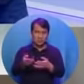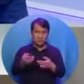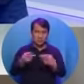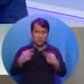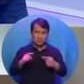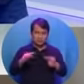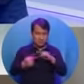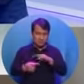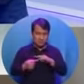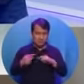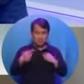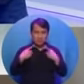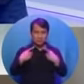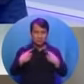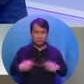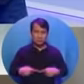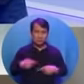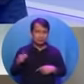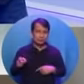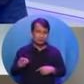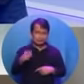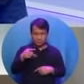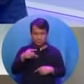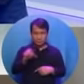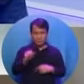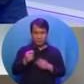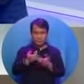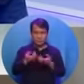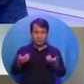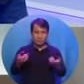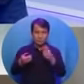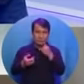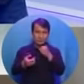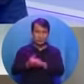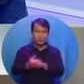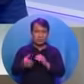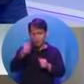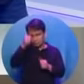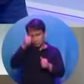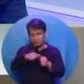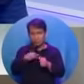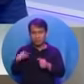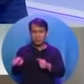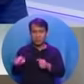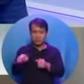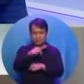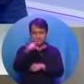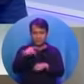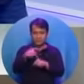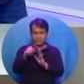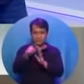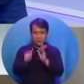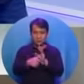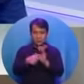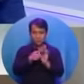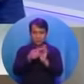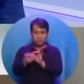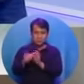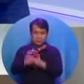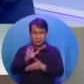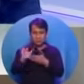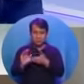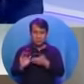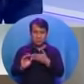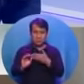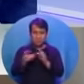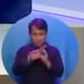may postpartum depression, hindi naman po niyan ine-excuse yung ginawa ng misis. Tandaan po natin na under Philippine law, it's only complete insanity